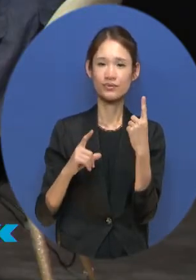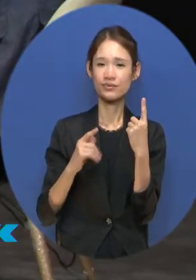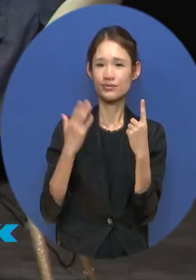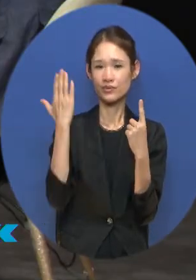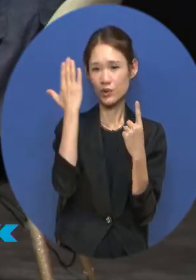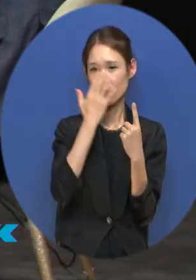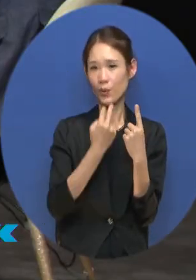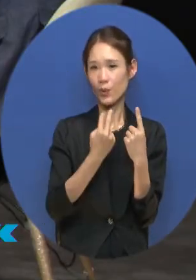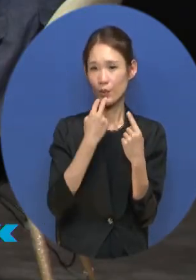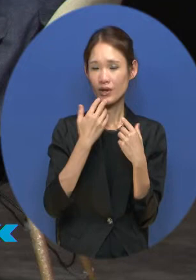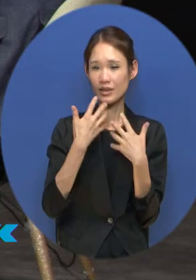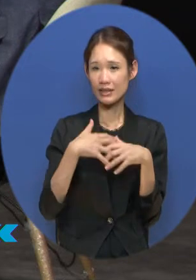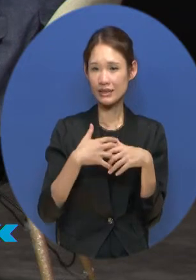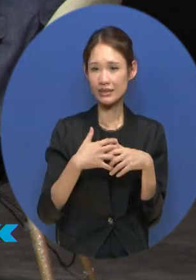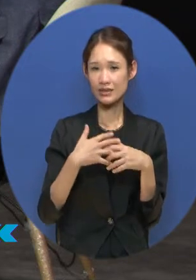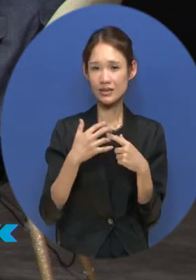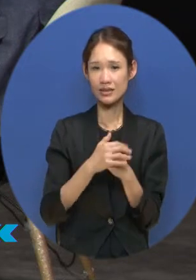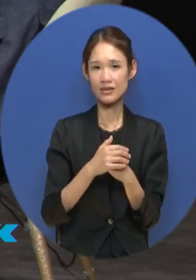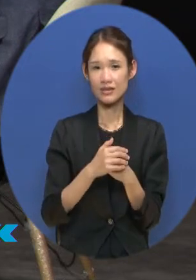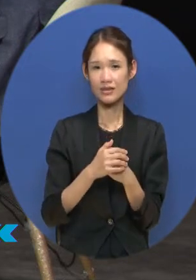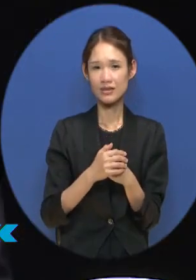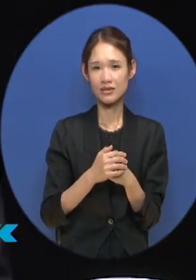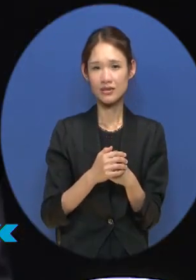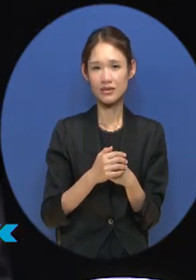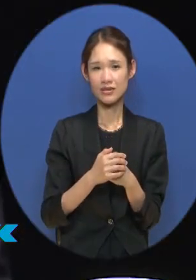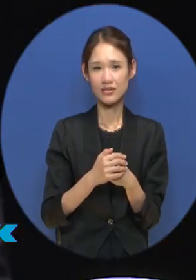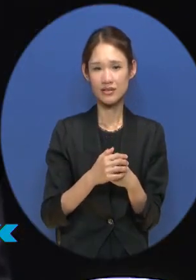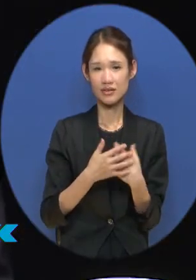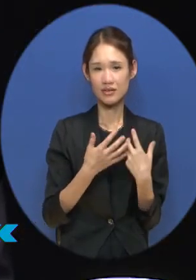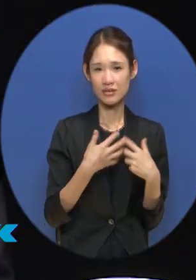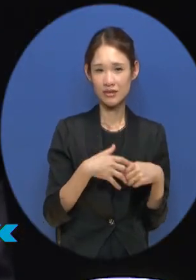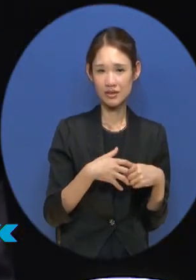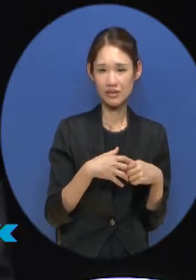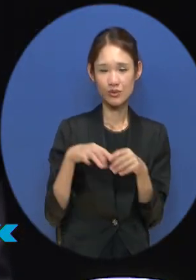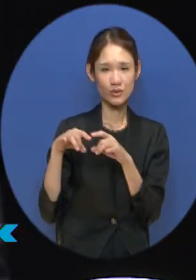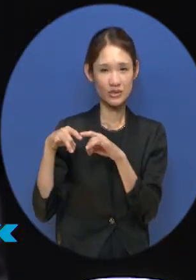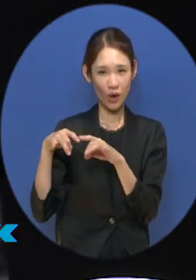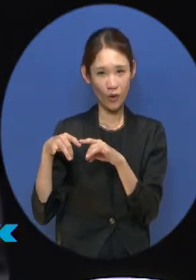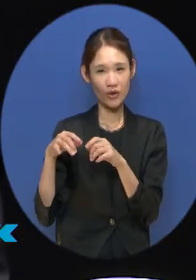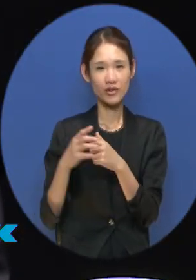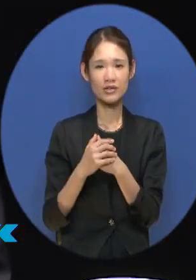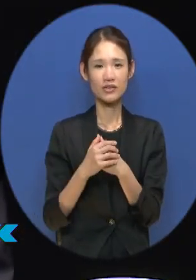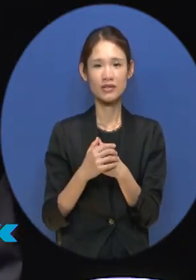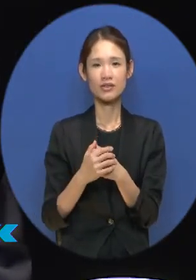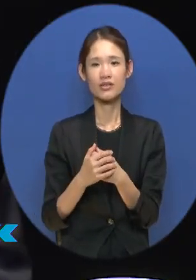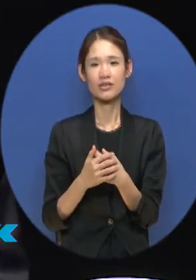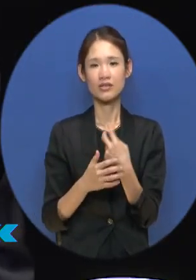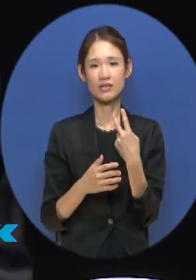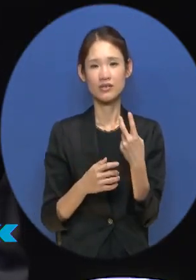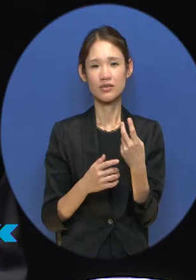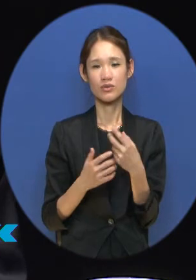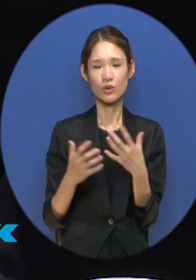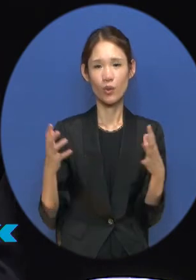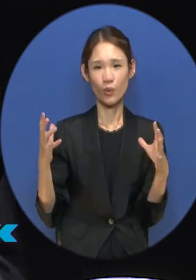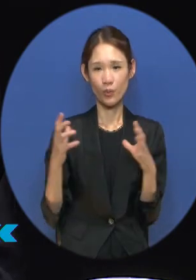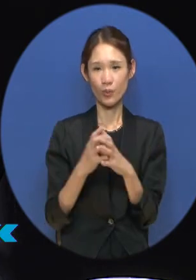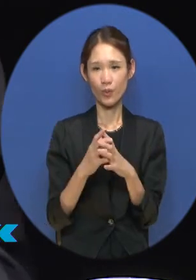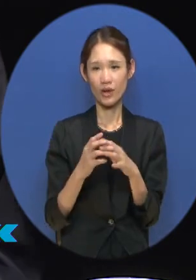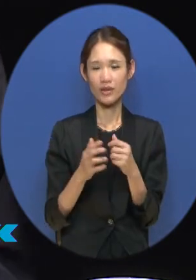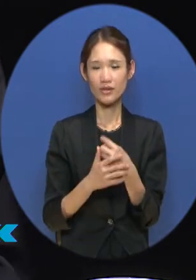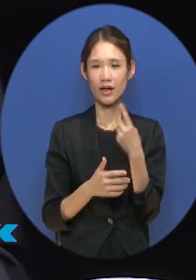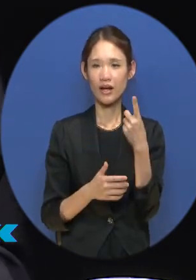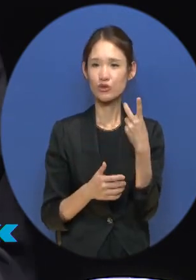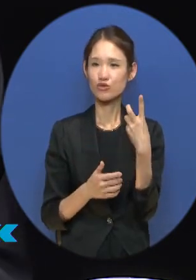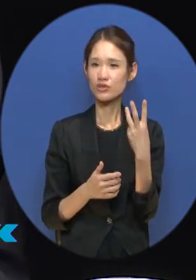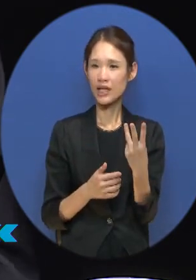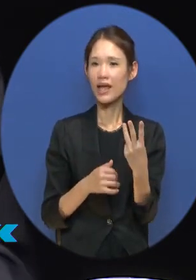한 가지 이제 보통 이제 공기청정기 하면은 기계식과 이런 전기식, 복합식 이 세